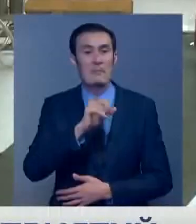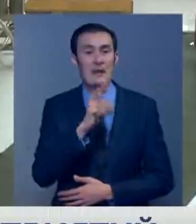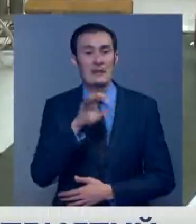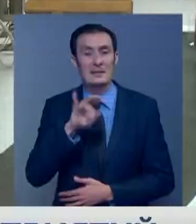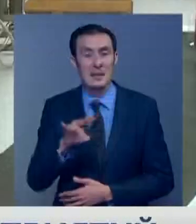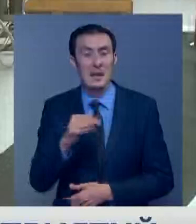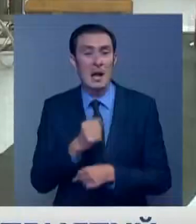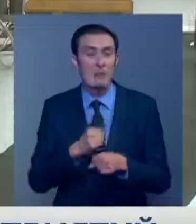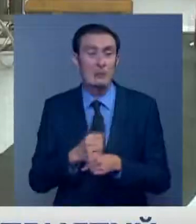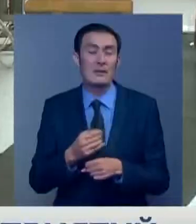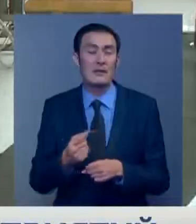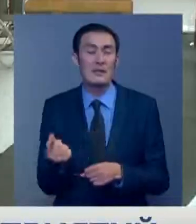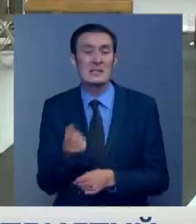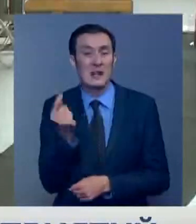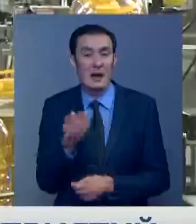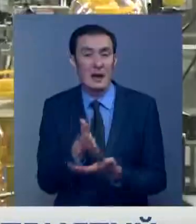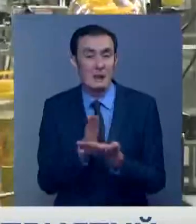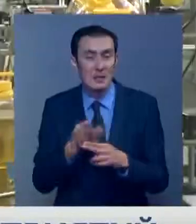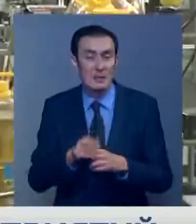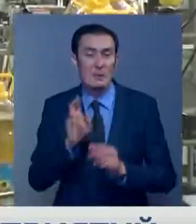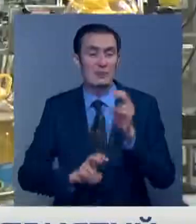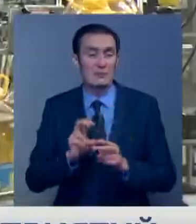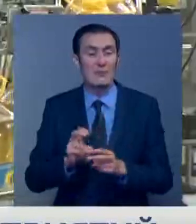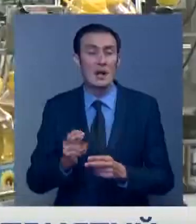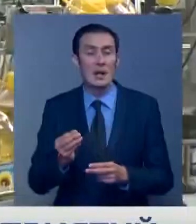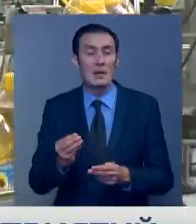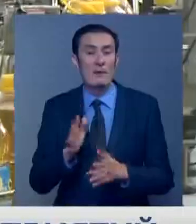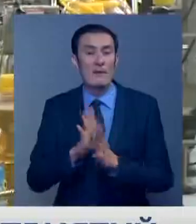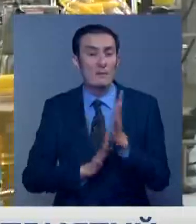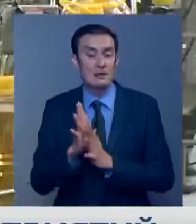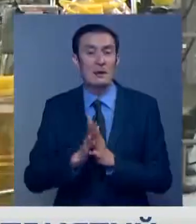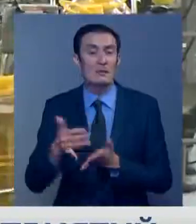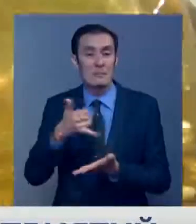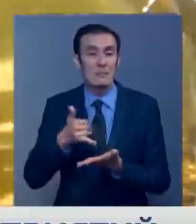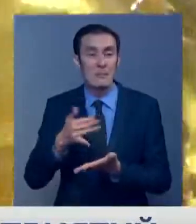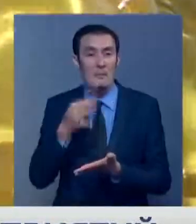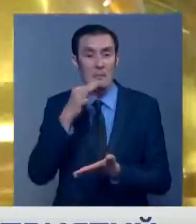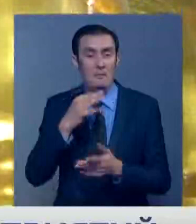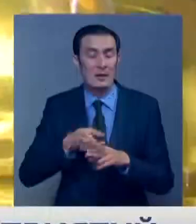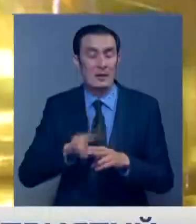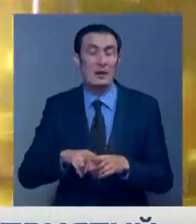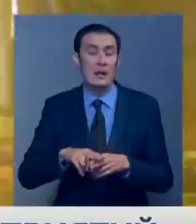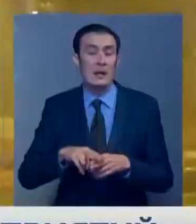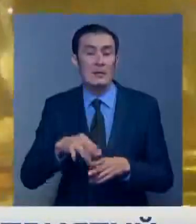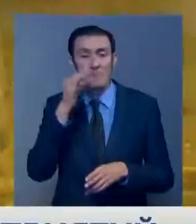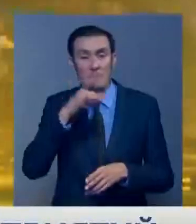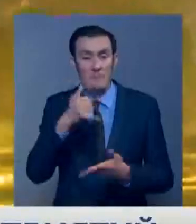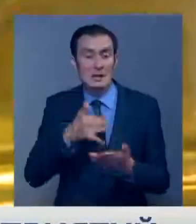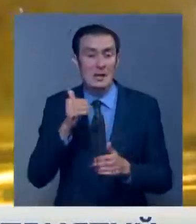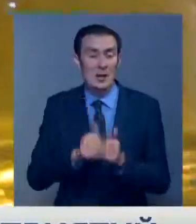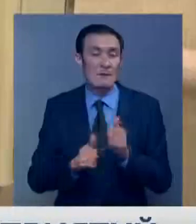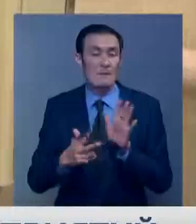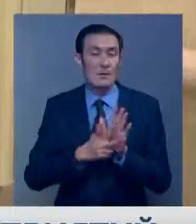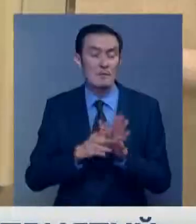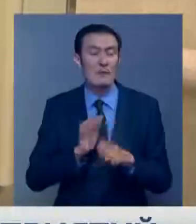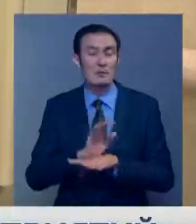Кроме переработки злаковых культур, здесь налажено и производство по выпуску растительного масла. Таких предприятий в регионе 8. Они ежегодно